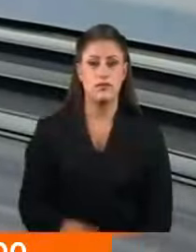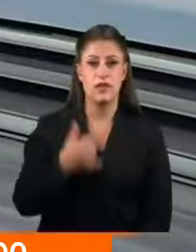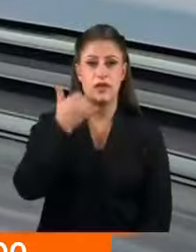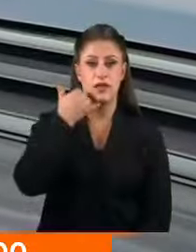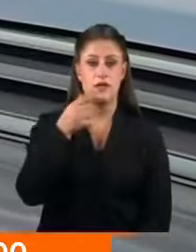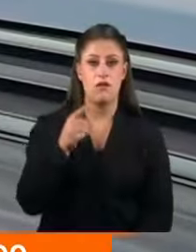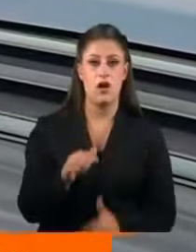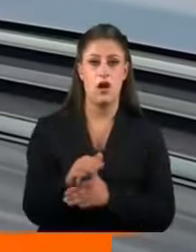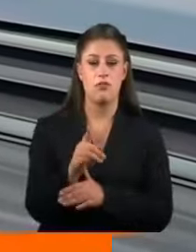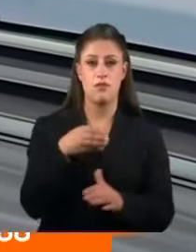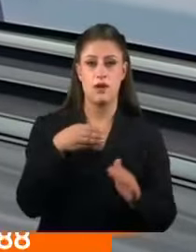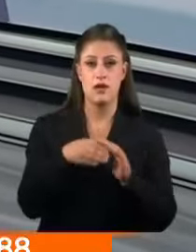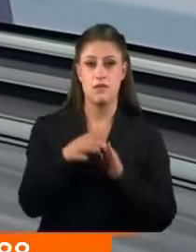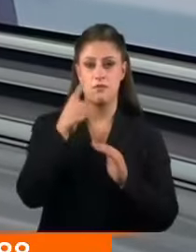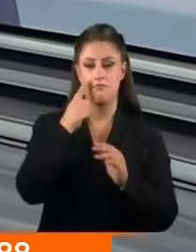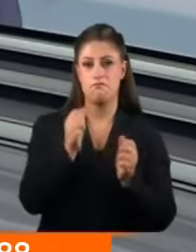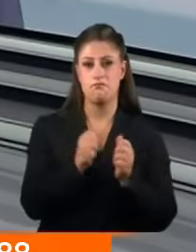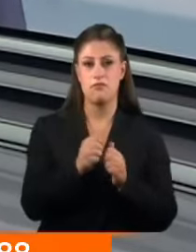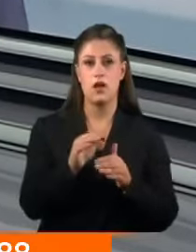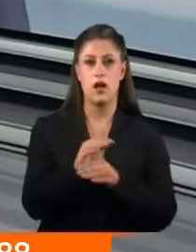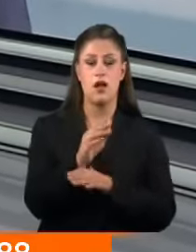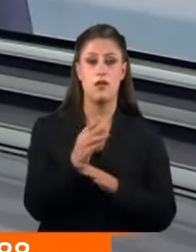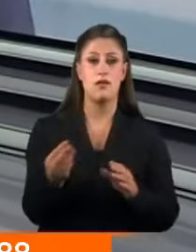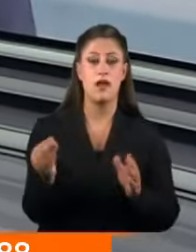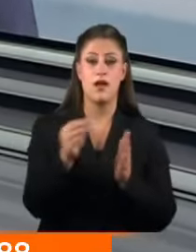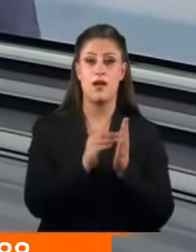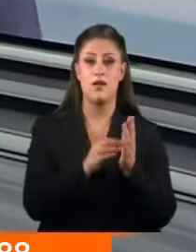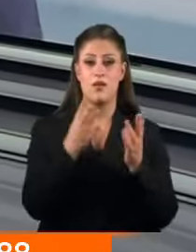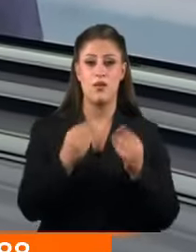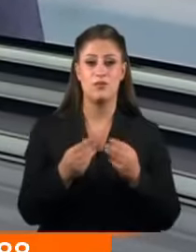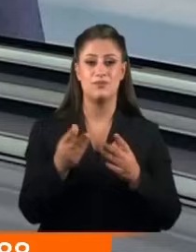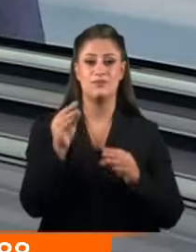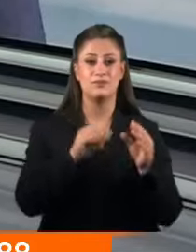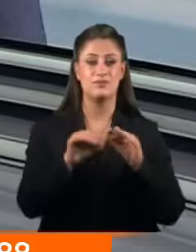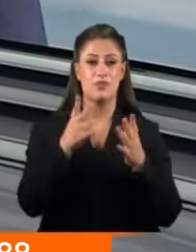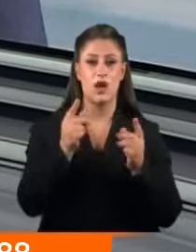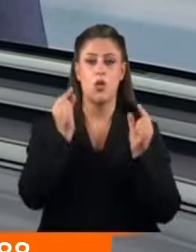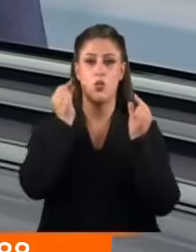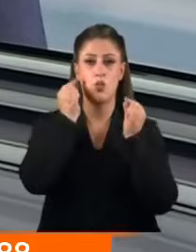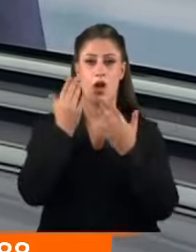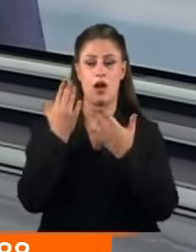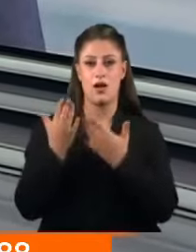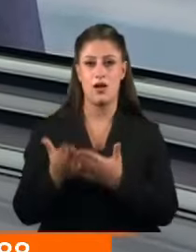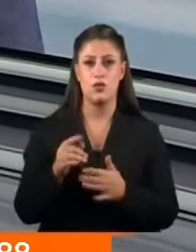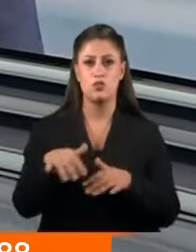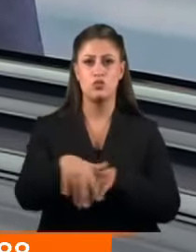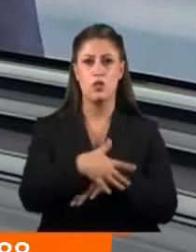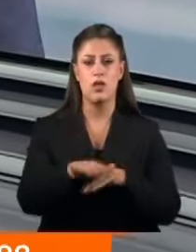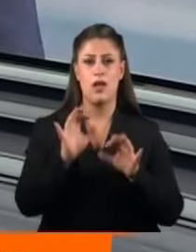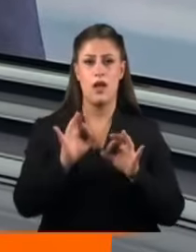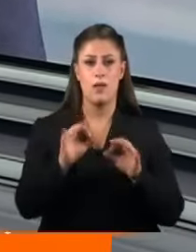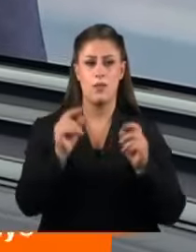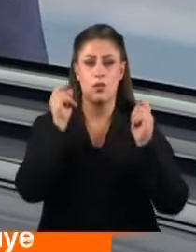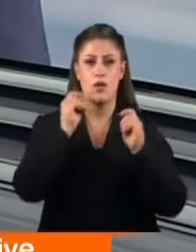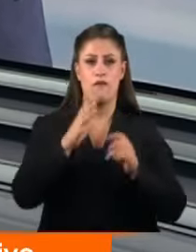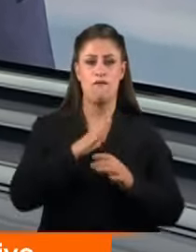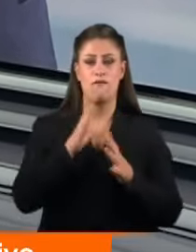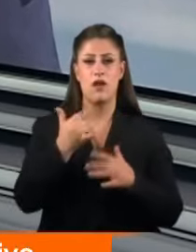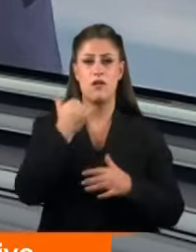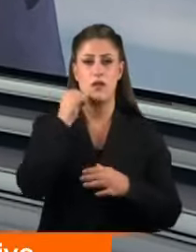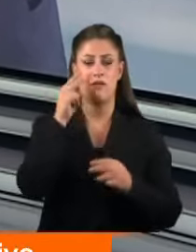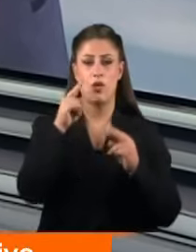Cep telefonlarının hayatımıza girmesiyle birlikte hayatımıza eklenen aksesuarlardan biri de kulaklıklar. Sokakta hemen hepimiz kulaklıkla ya